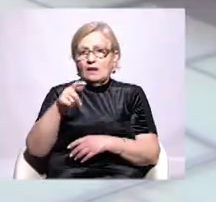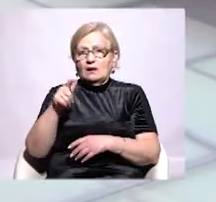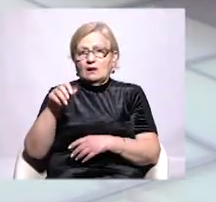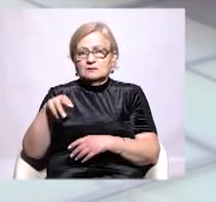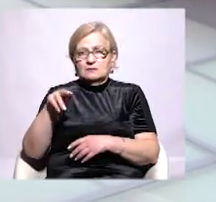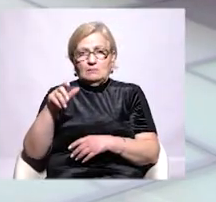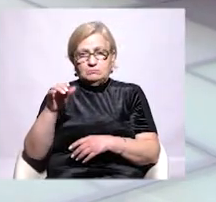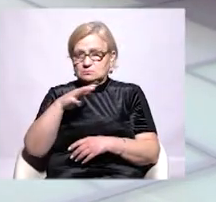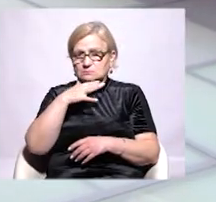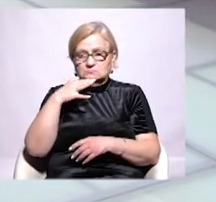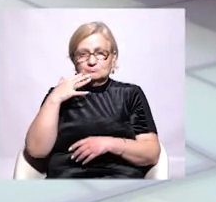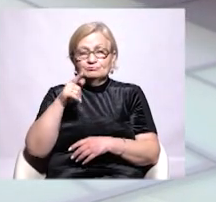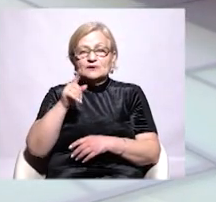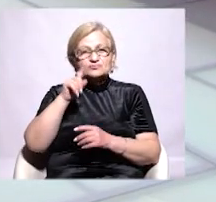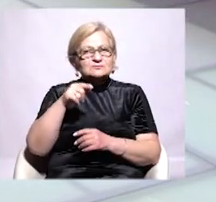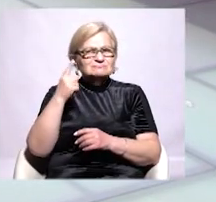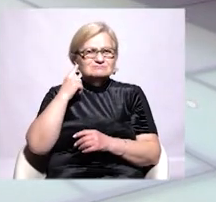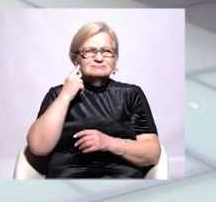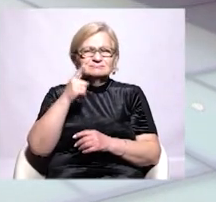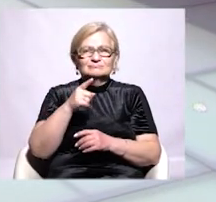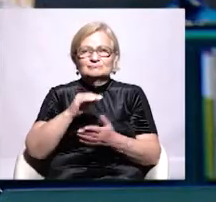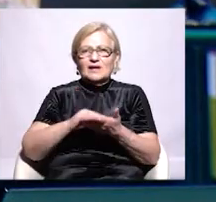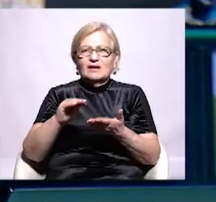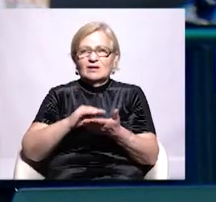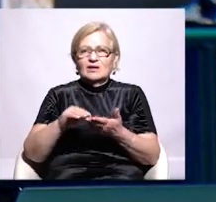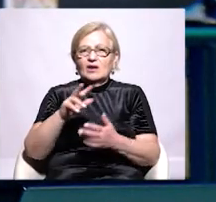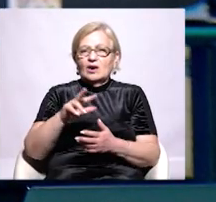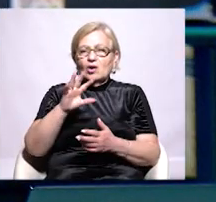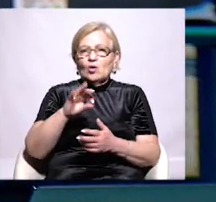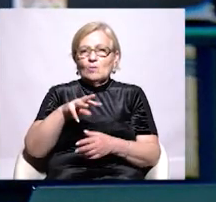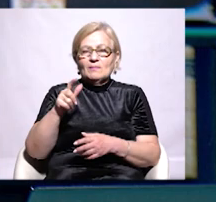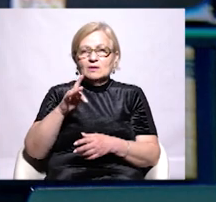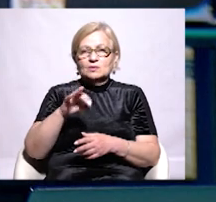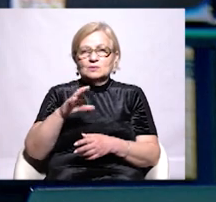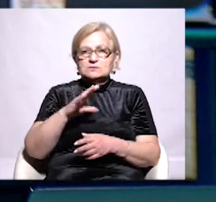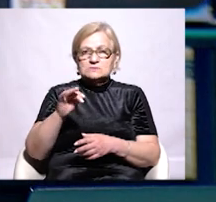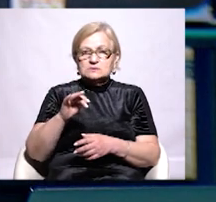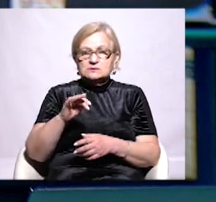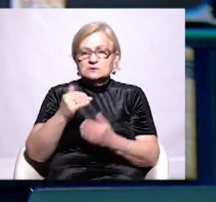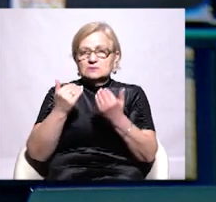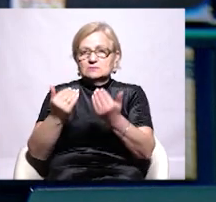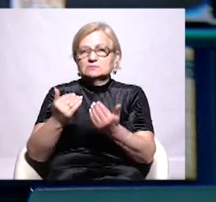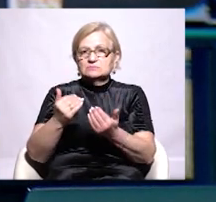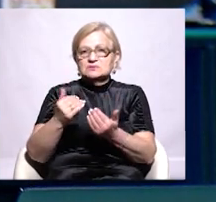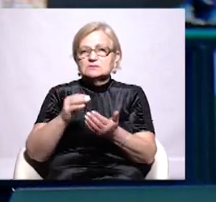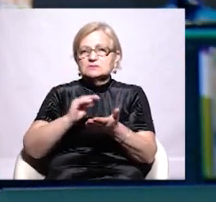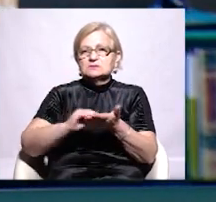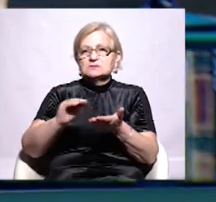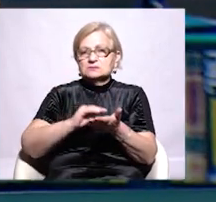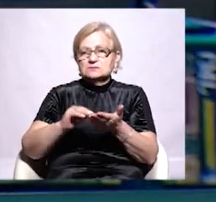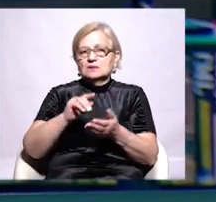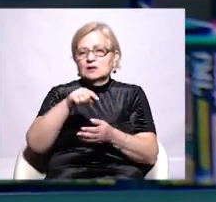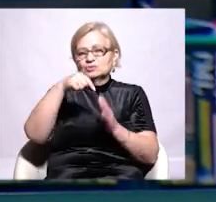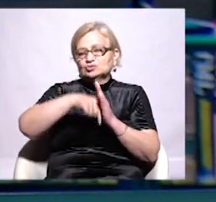შეიძლება ყური მოგიკრავთ ასეთი ცნობილი ბერძენი ავტორისთვის, ჰომეროსისთვის. Da mis krebulshi